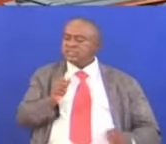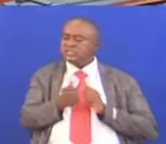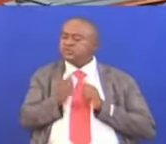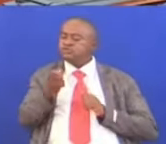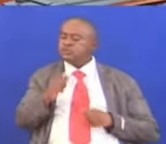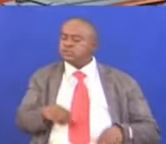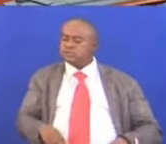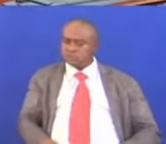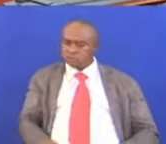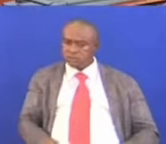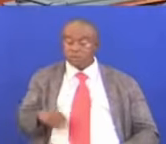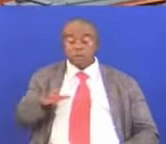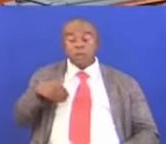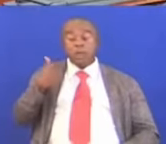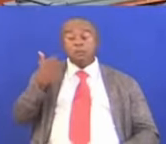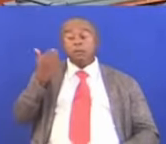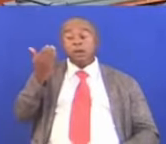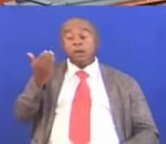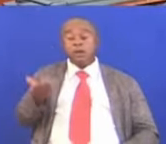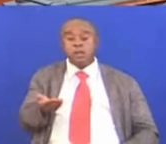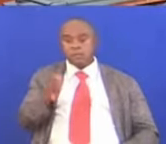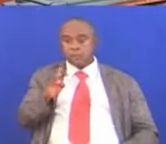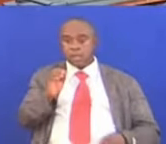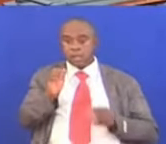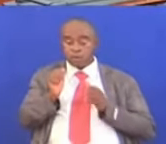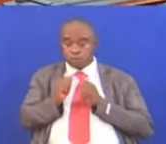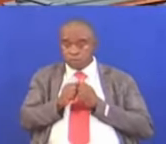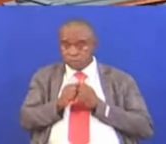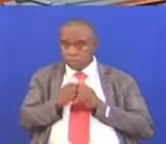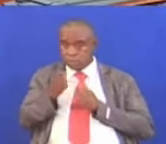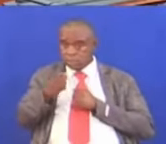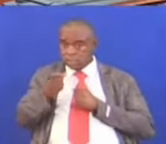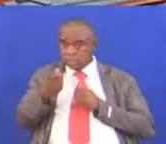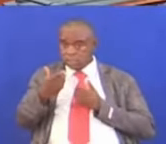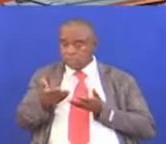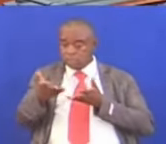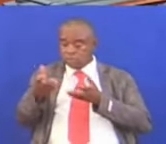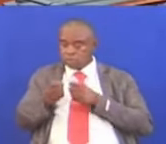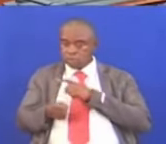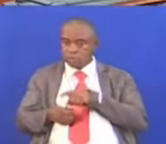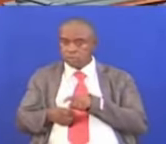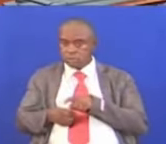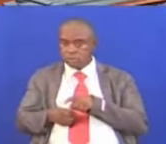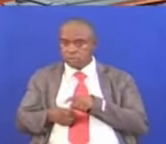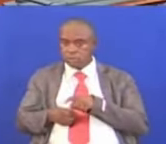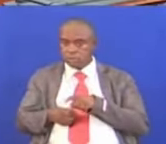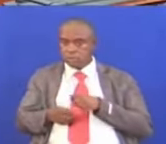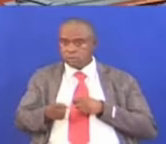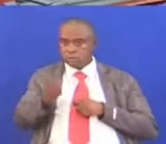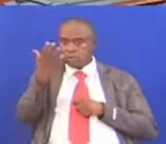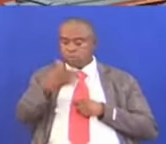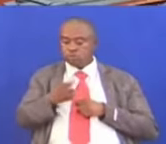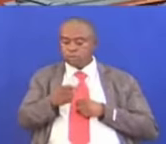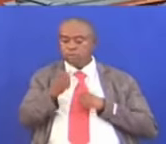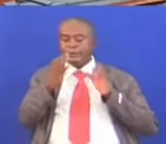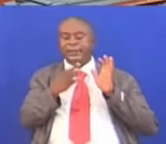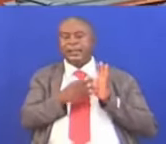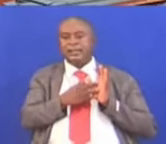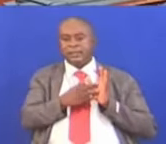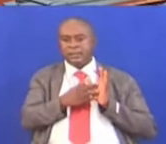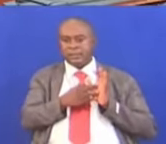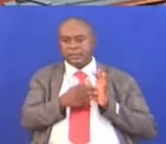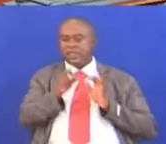problem baad miaka gend kuchi ime kui milioni